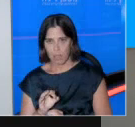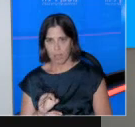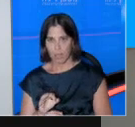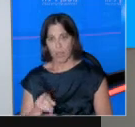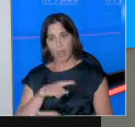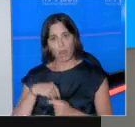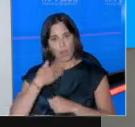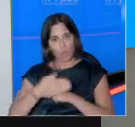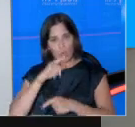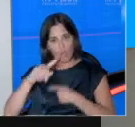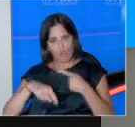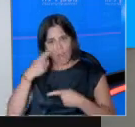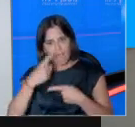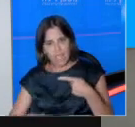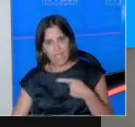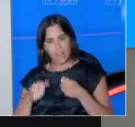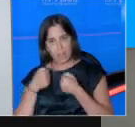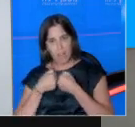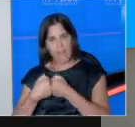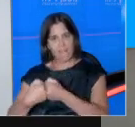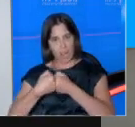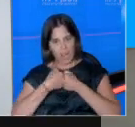שאנחנו אחרי שנה וחצי של מאבק,